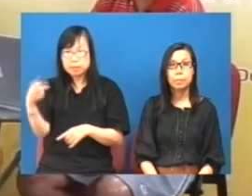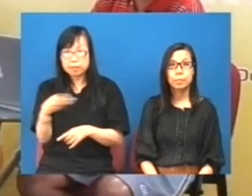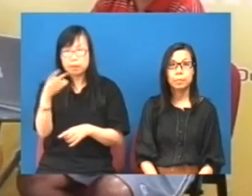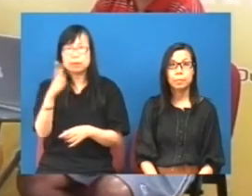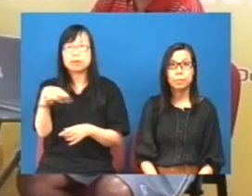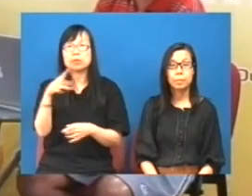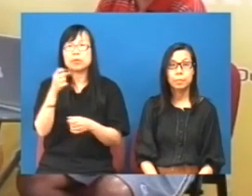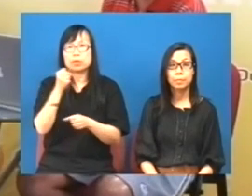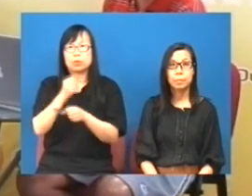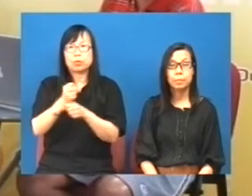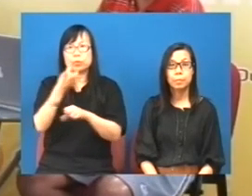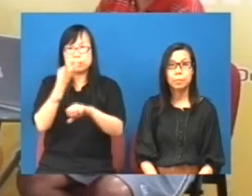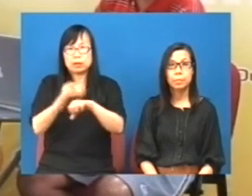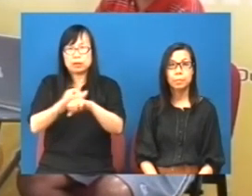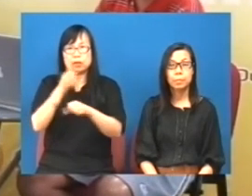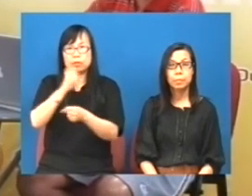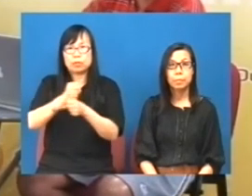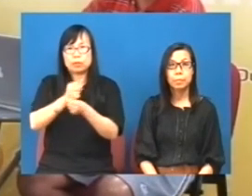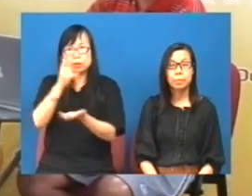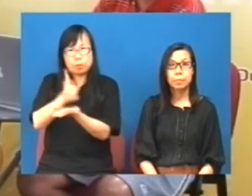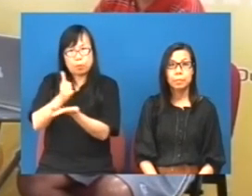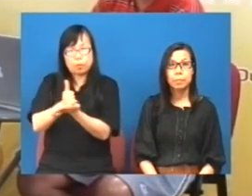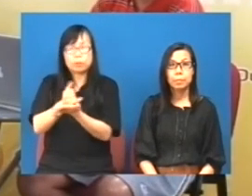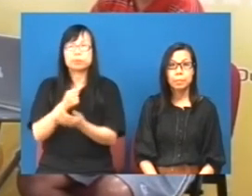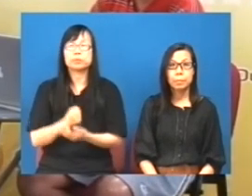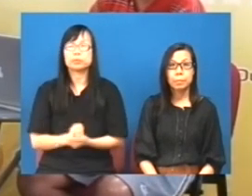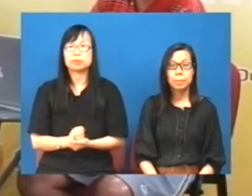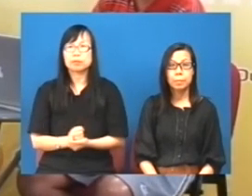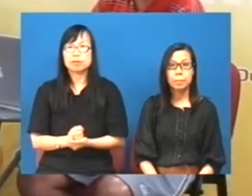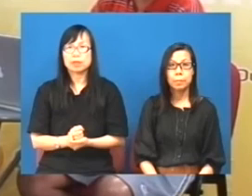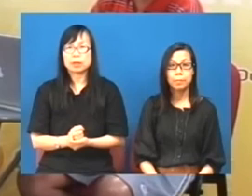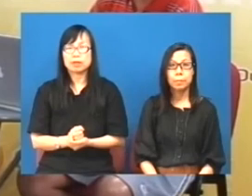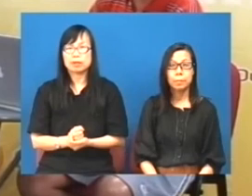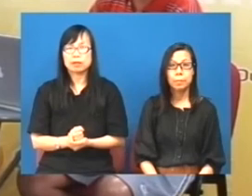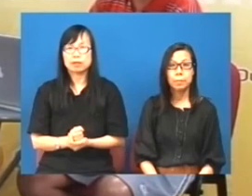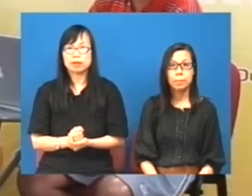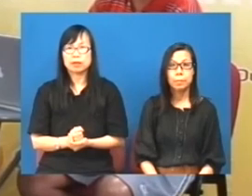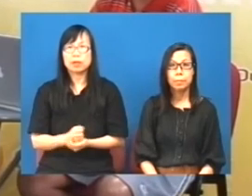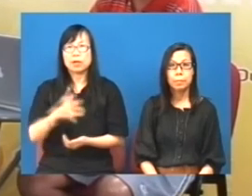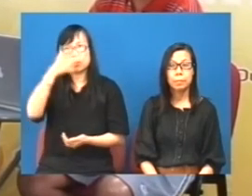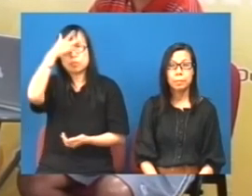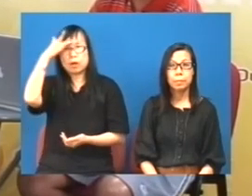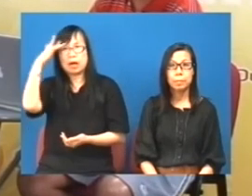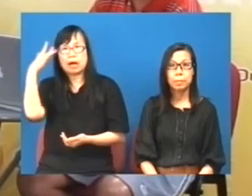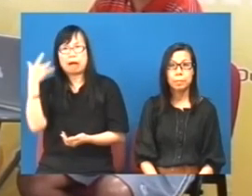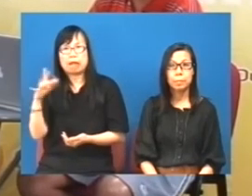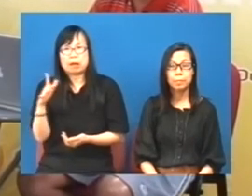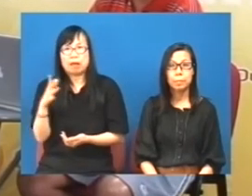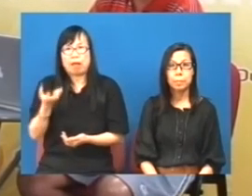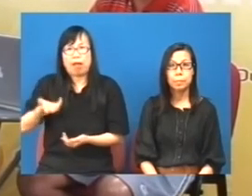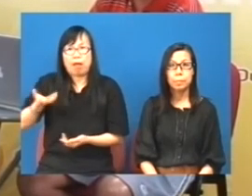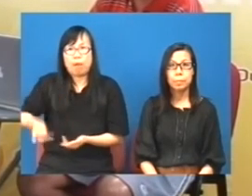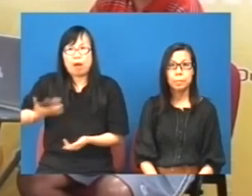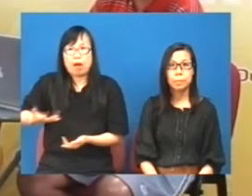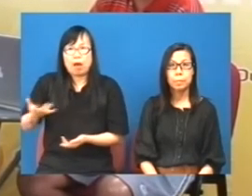個座就是用石做的即是是所謂夏天興冬天就冷